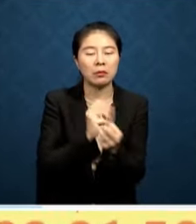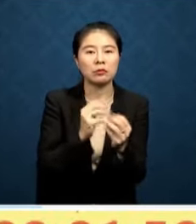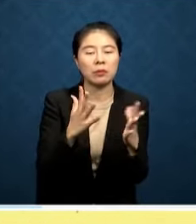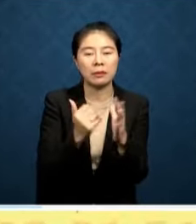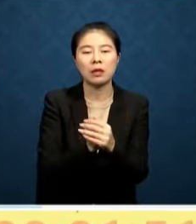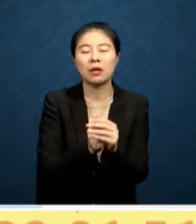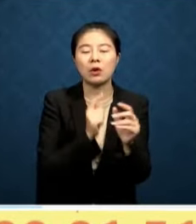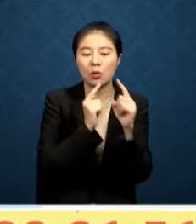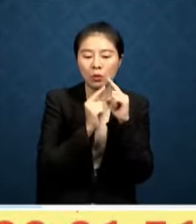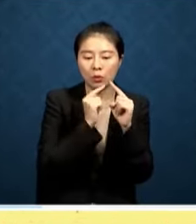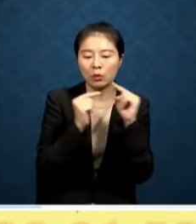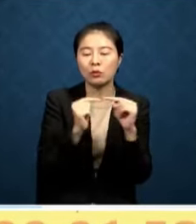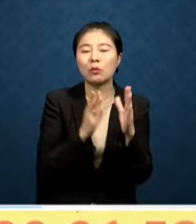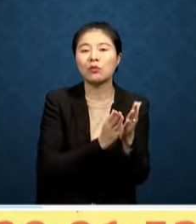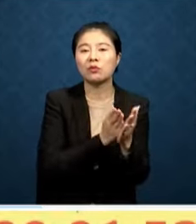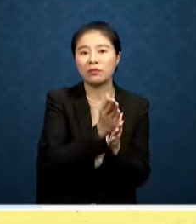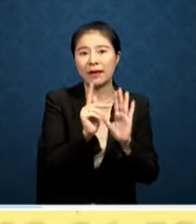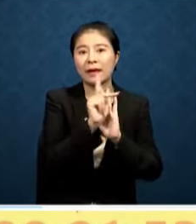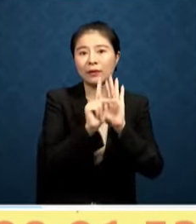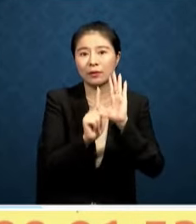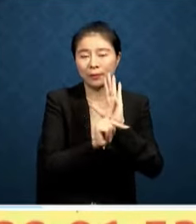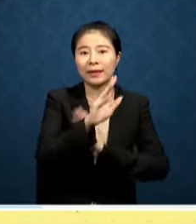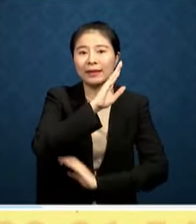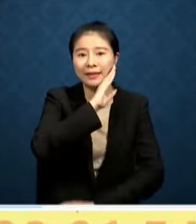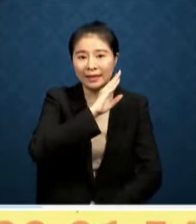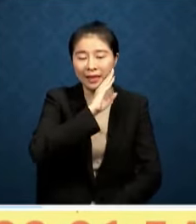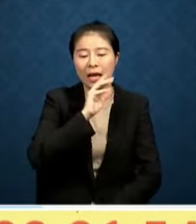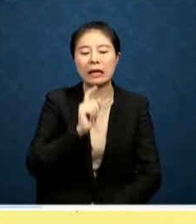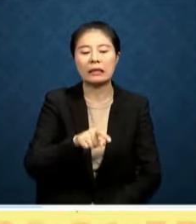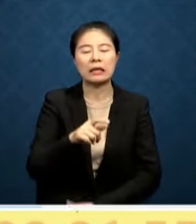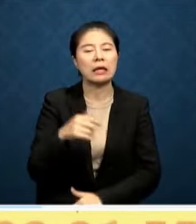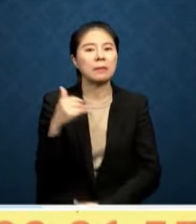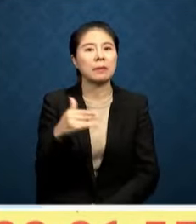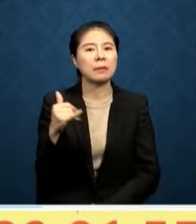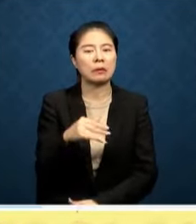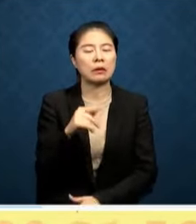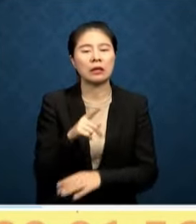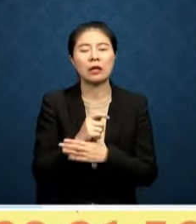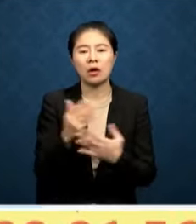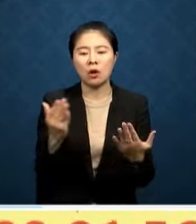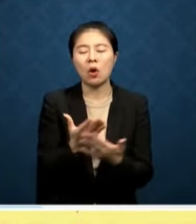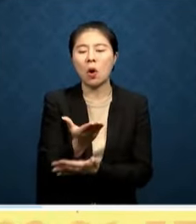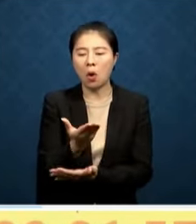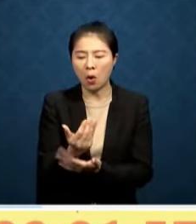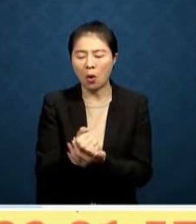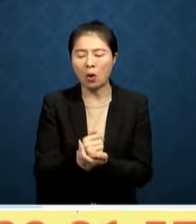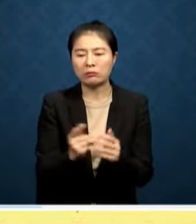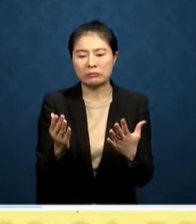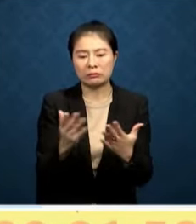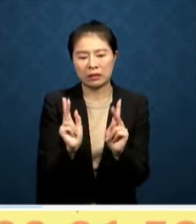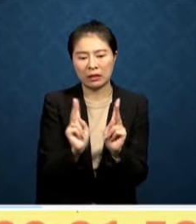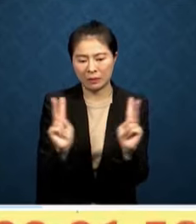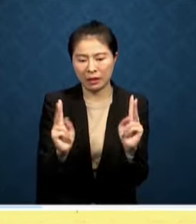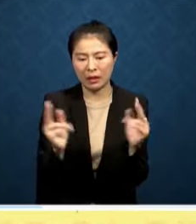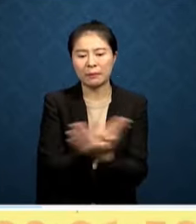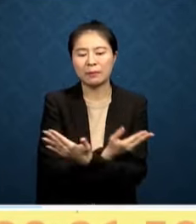ำไปหารือในกฤษฎีกาอีกครั้งหนึ่งว่าถ้าลักษณะอย่างนี้เราขอเปลี่ยนกรรมการได้หรือไม่ซึ่ง